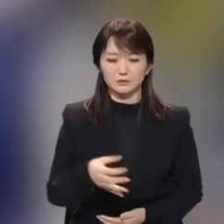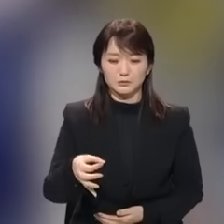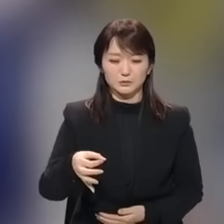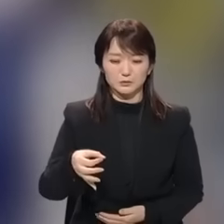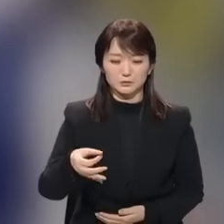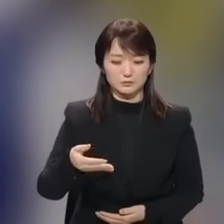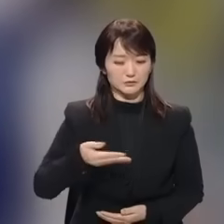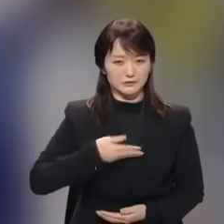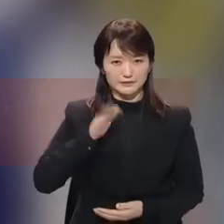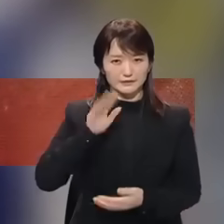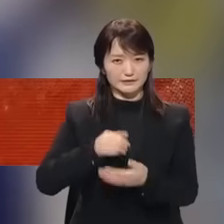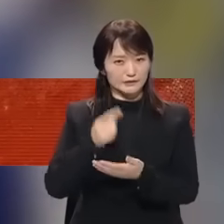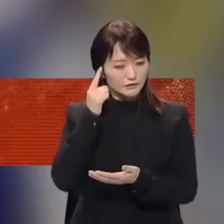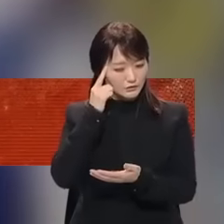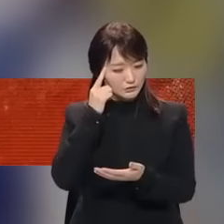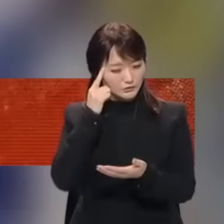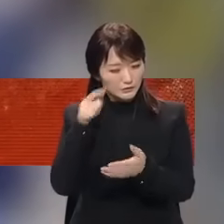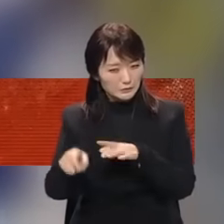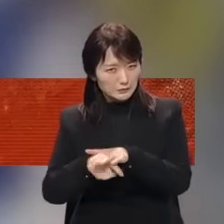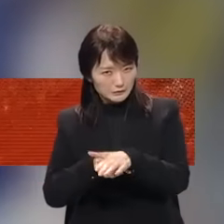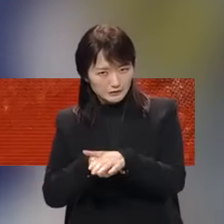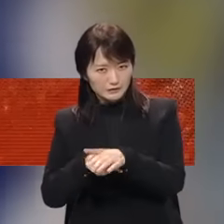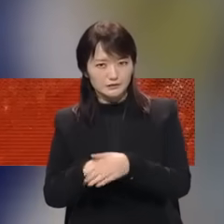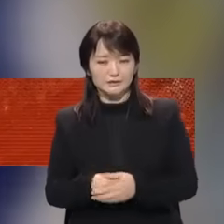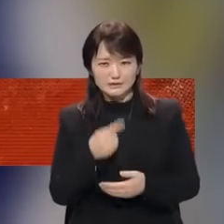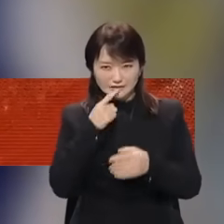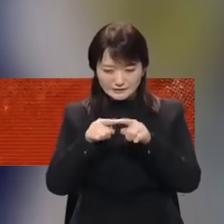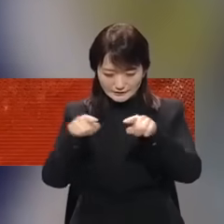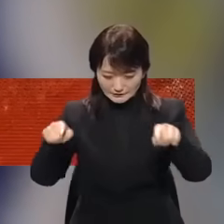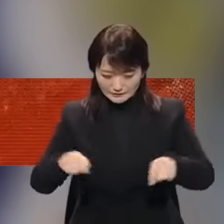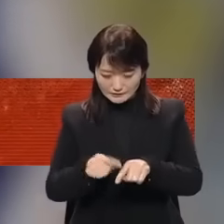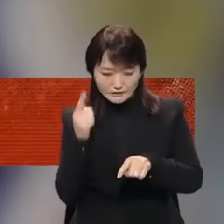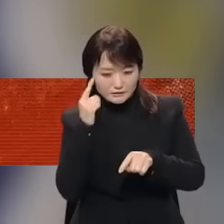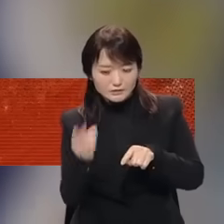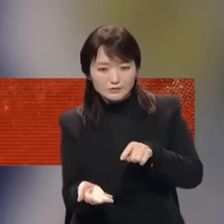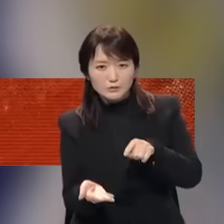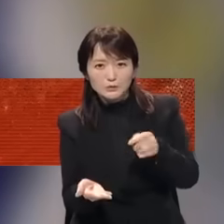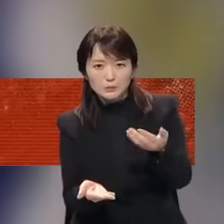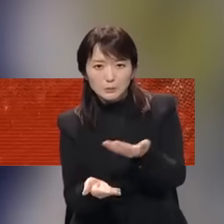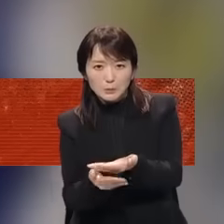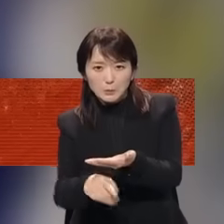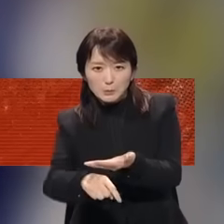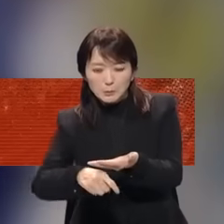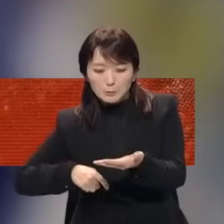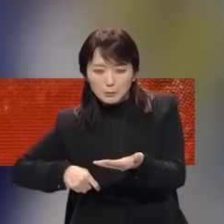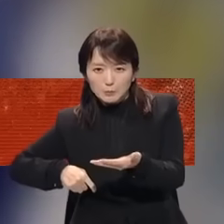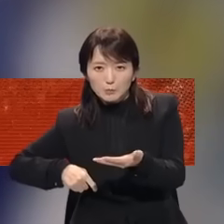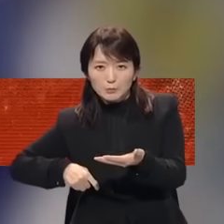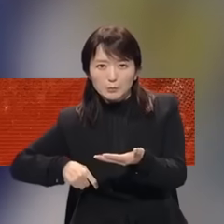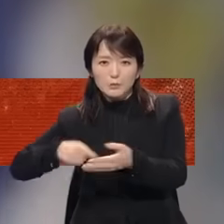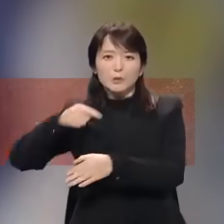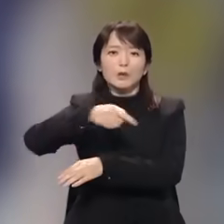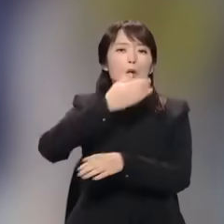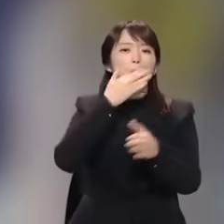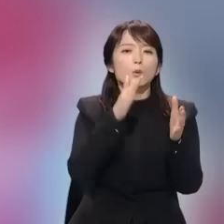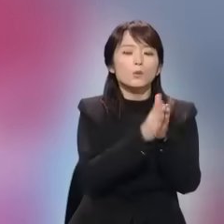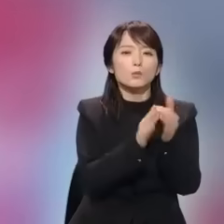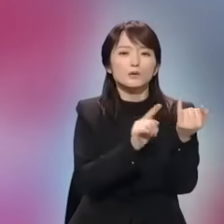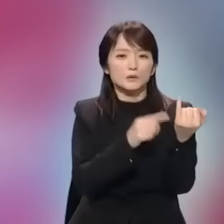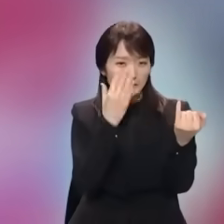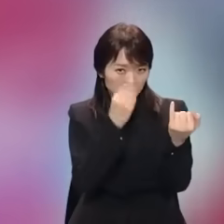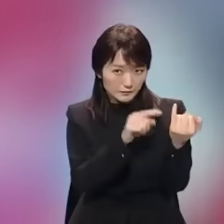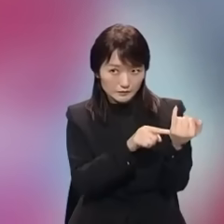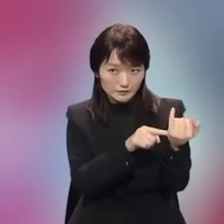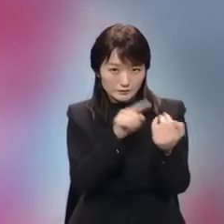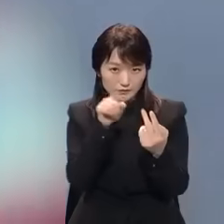아니라 이들의 휴대전화를 노렸던 겁니다. 야. 종이로 가려 휴대전화를 슬쩍 훔쳤던 거죠. 게다가 바깥에 공범으로 보이는 한 여성도